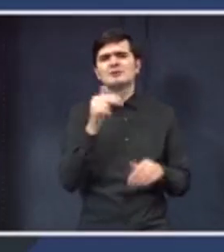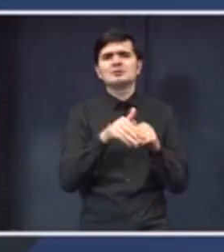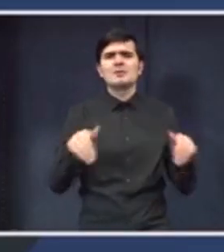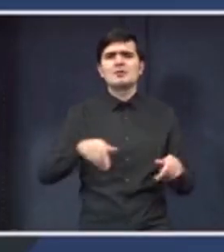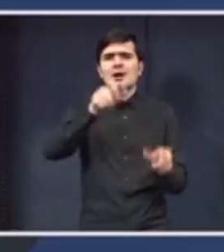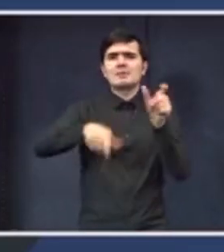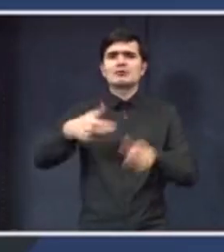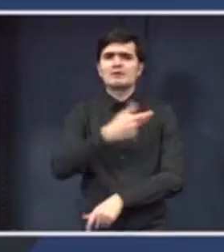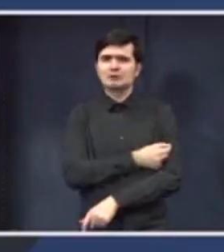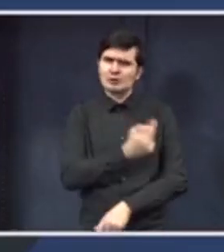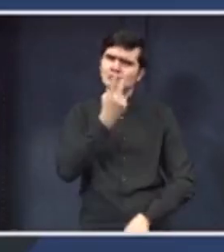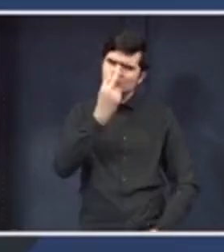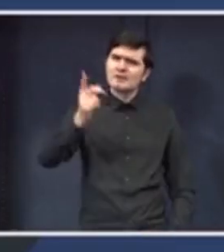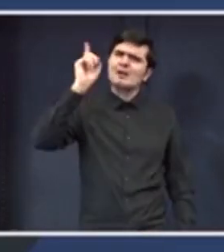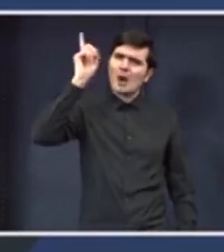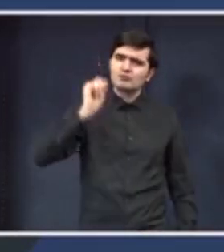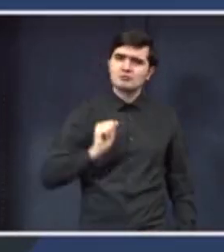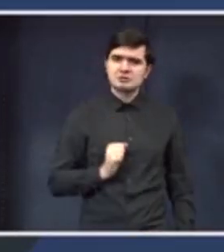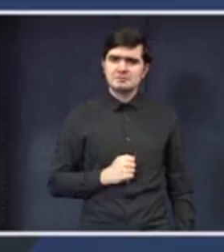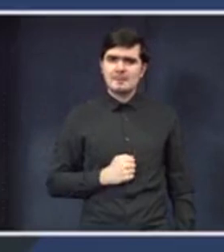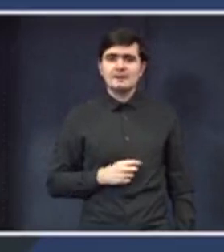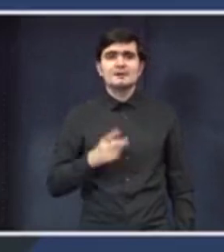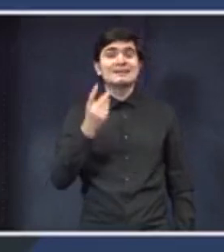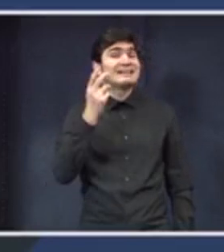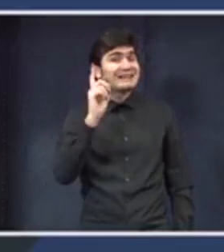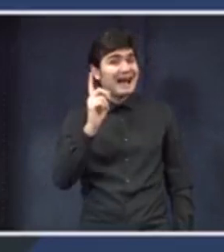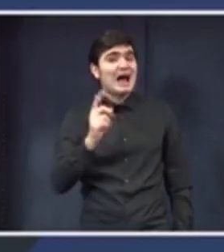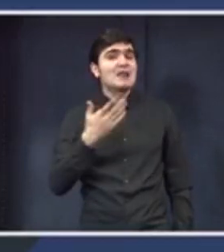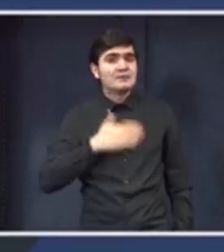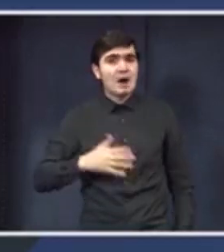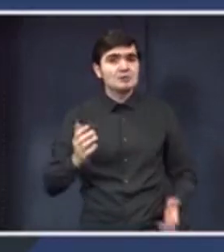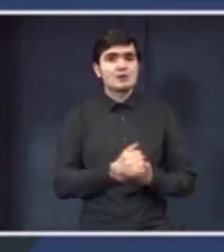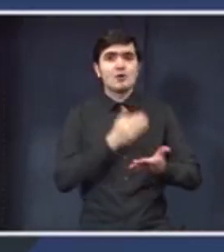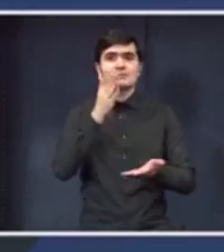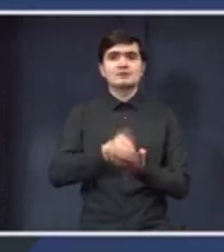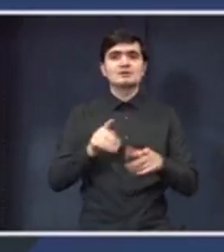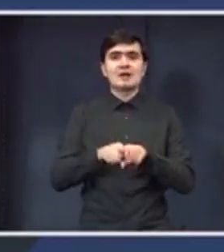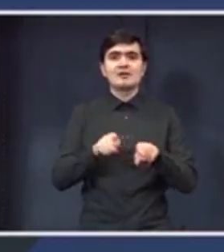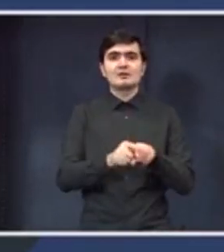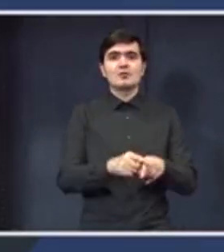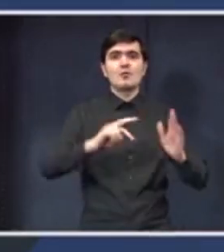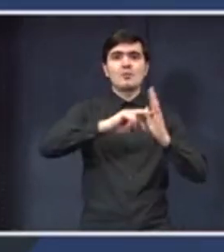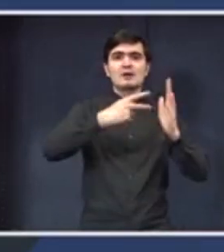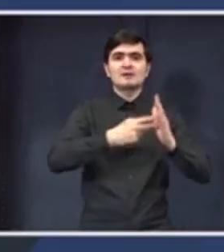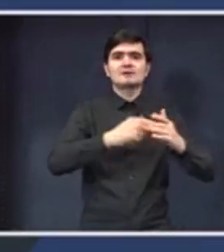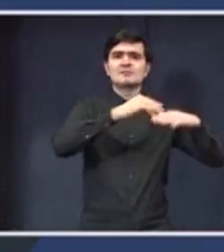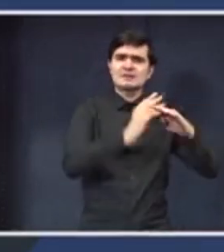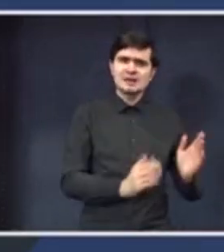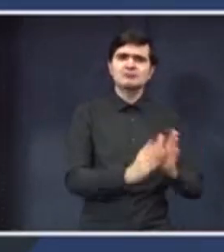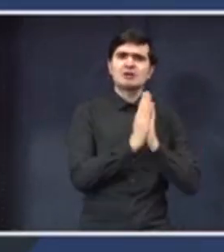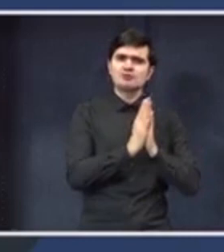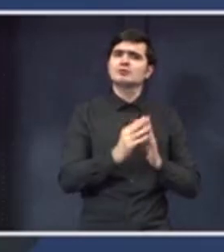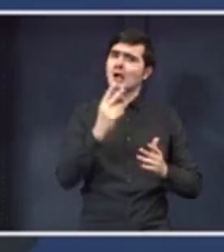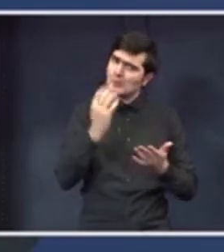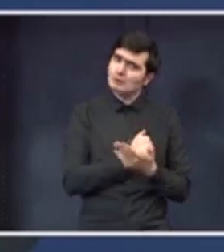de persoane vaccinate, vom vedea atunci. Dar vreau să luăm această decizie așa cum am făcut și cu cultele religioase, s-a zis că s-a putut face acest lucru,